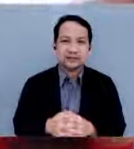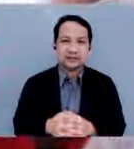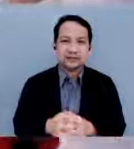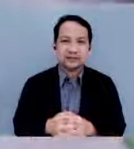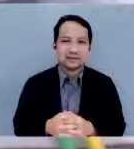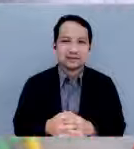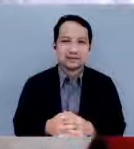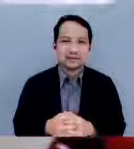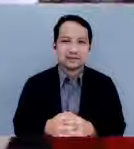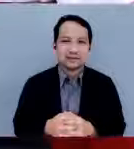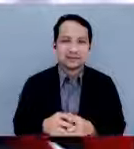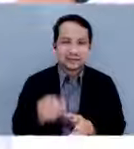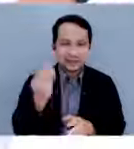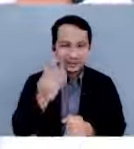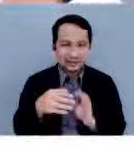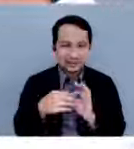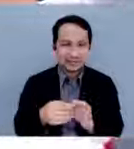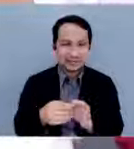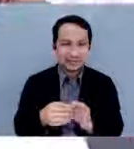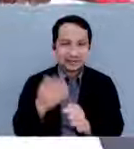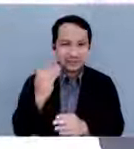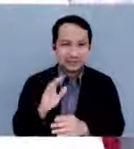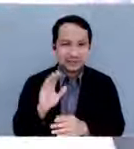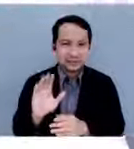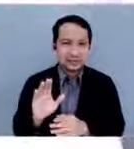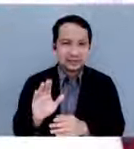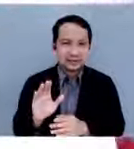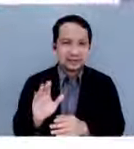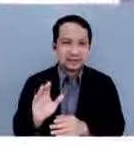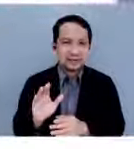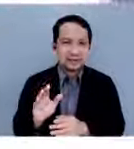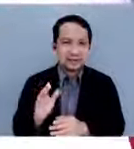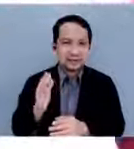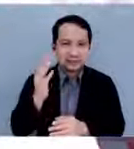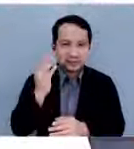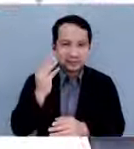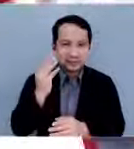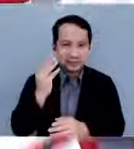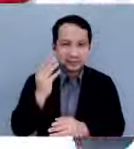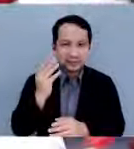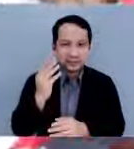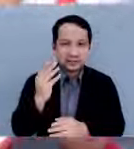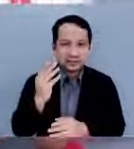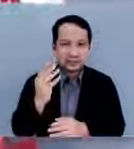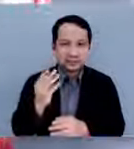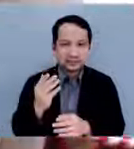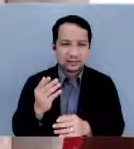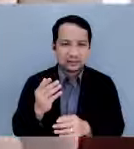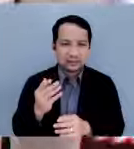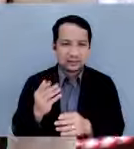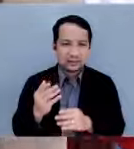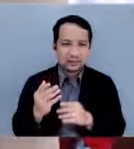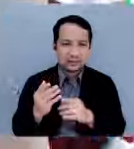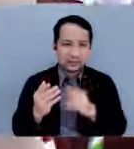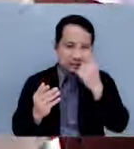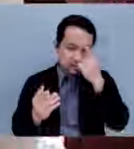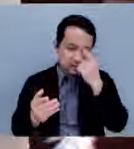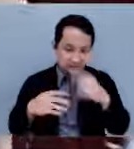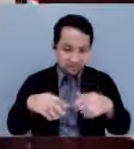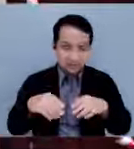Kasi yung next technique ang paghuhula po. Ayan po, tuturo natin yung first technique. Kailangan nakabalas po yung ating